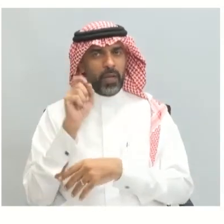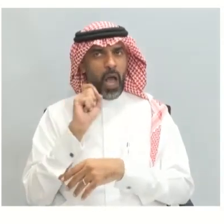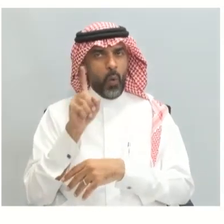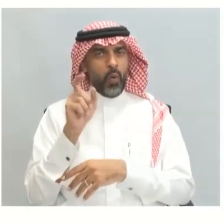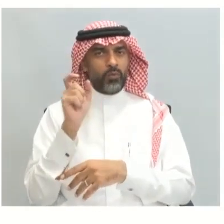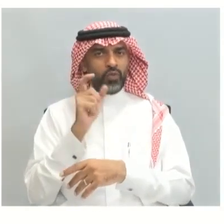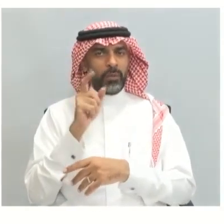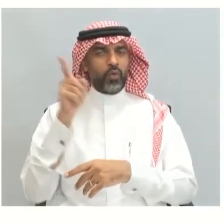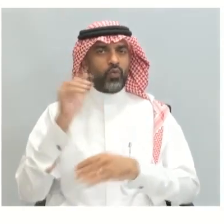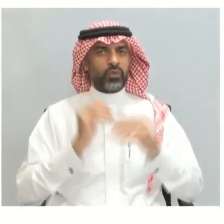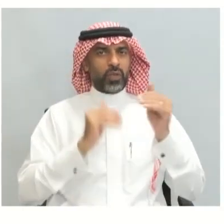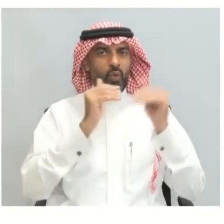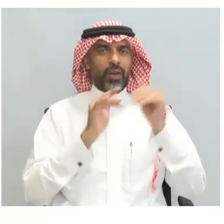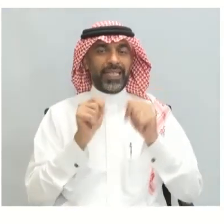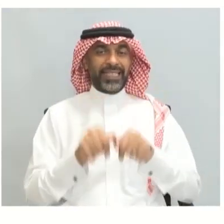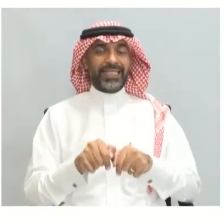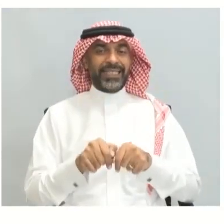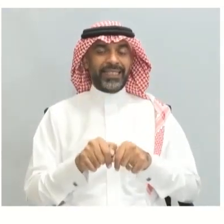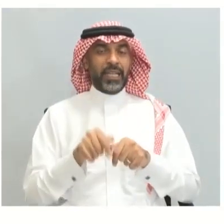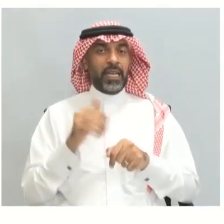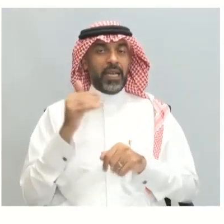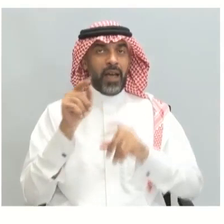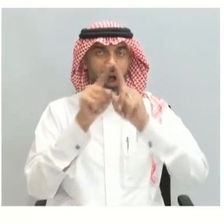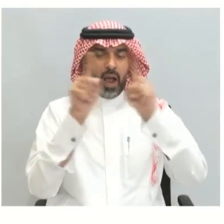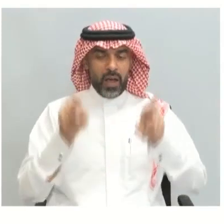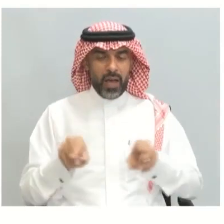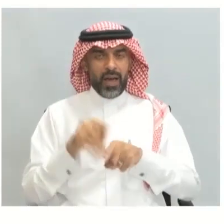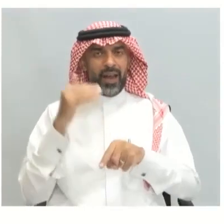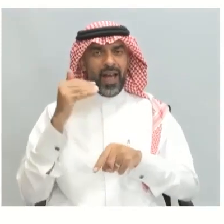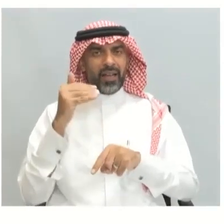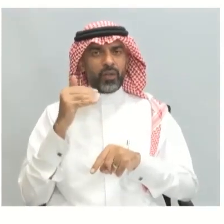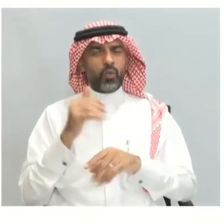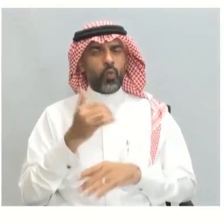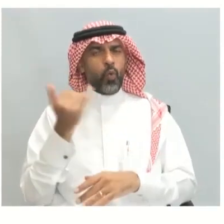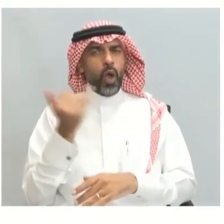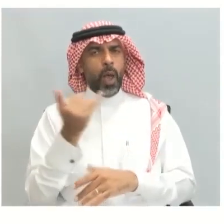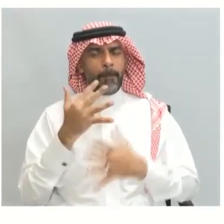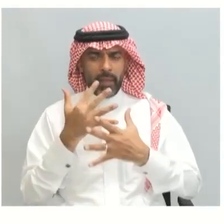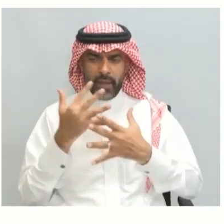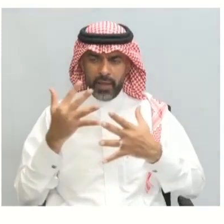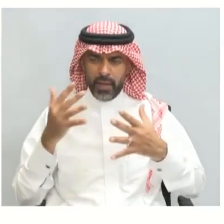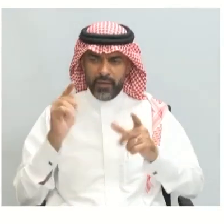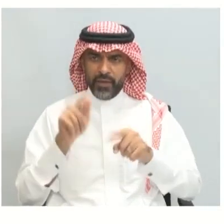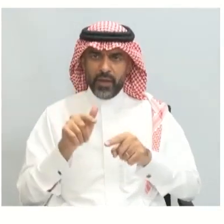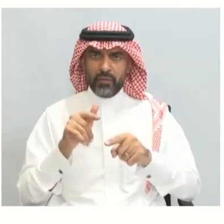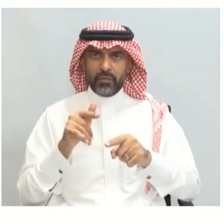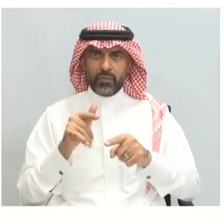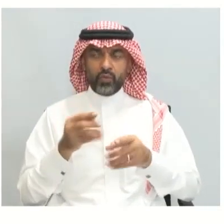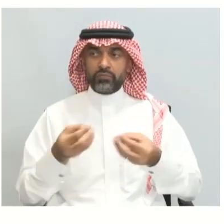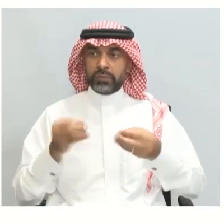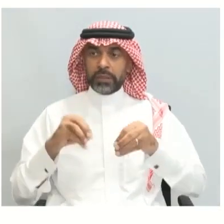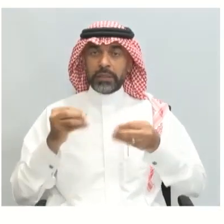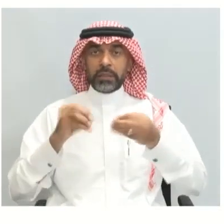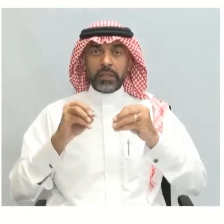عهد المسلمون ابنائي للخرائط كما تعلمون اهميه بالغه وقد تعاظمت وزادت